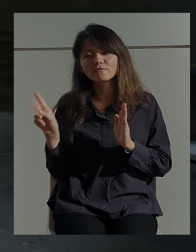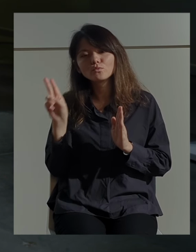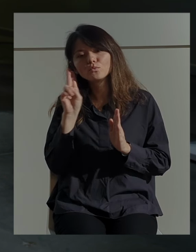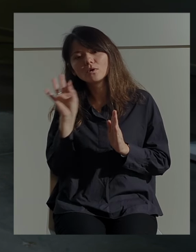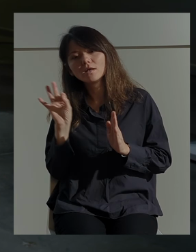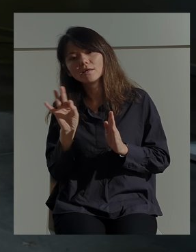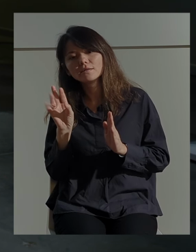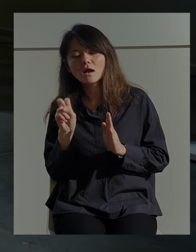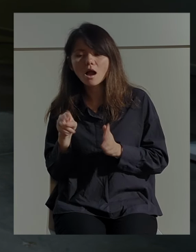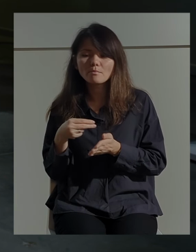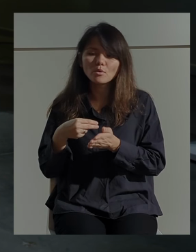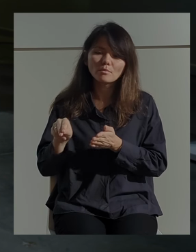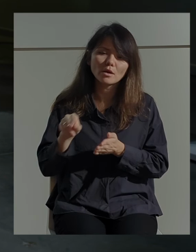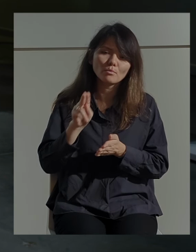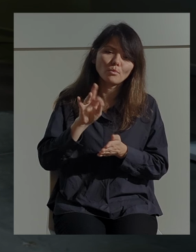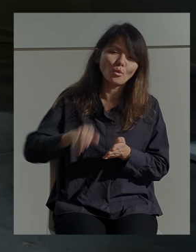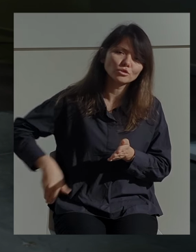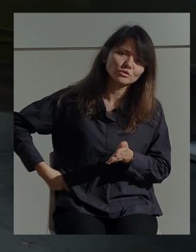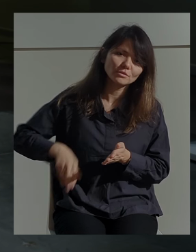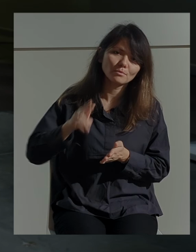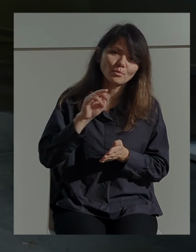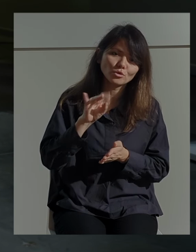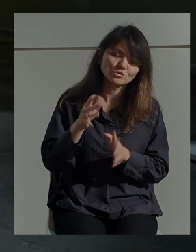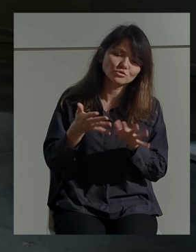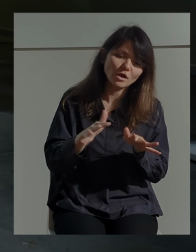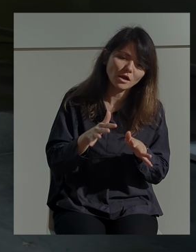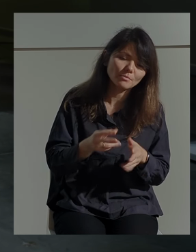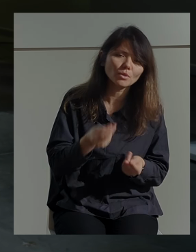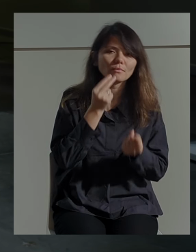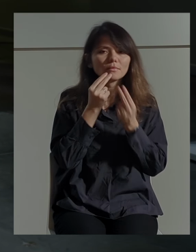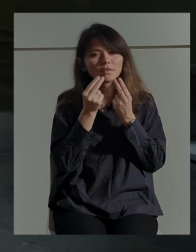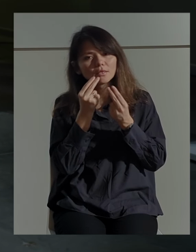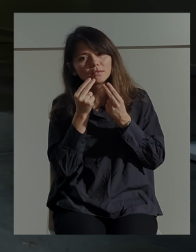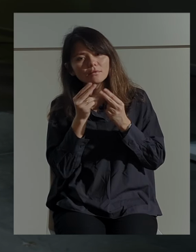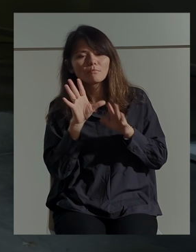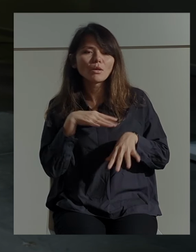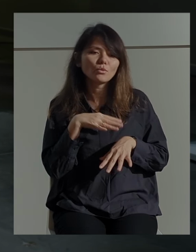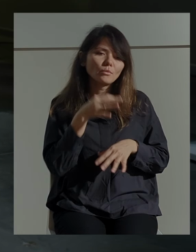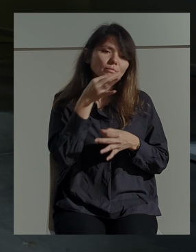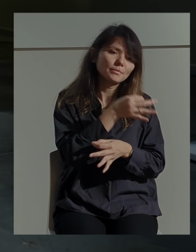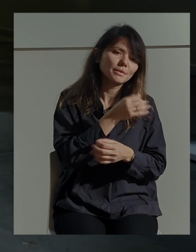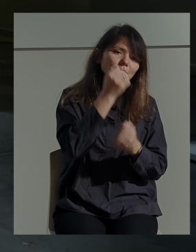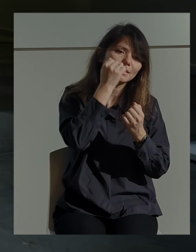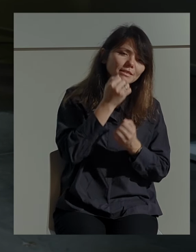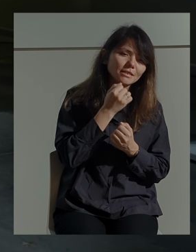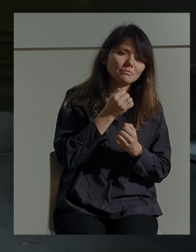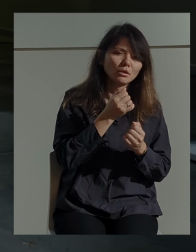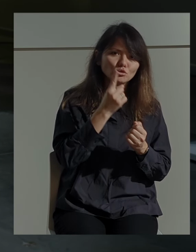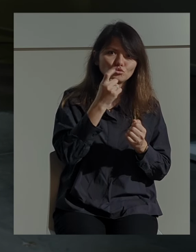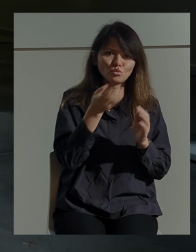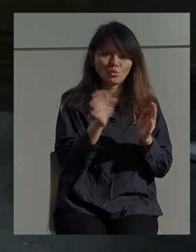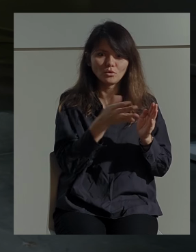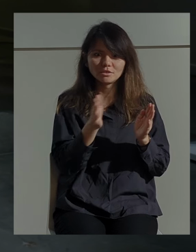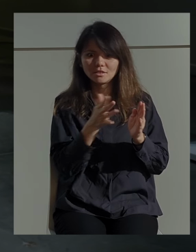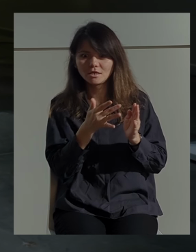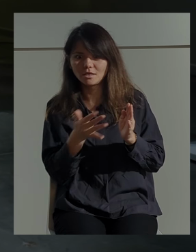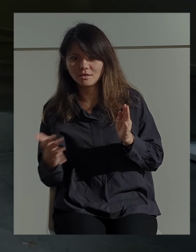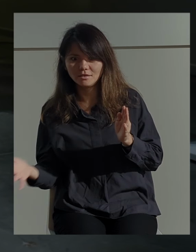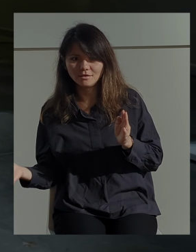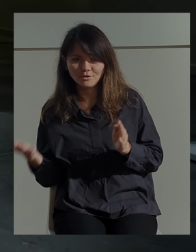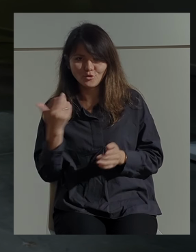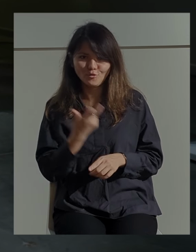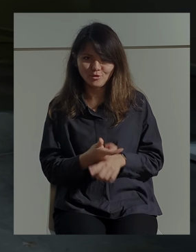себе почки и жарит почки потом ест почки потом бреется Спасибо 100 страниц уже романа прошло очень интересно